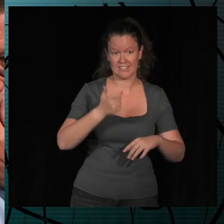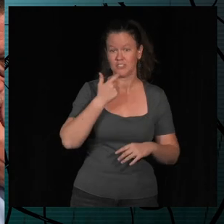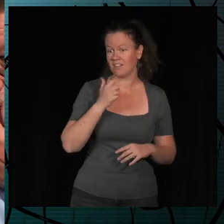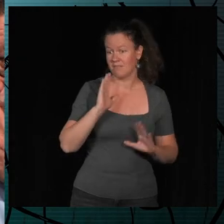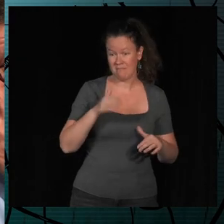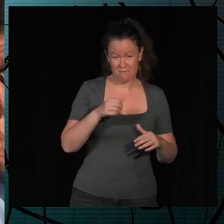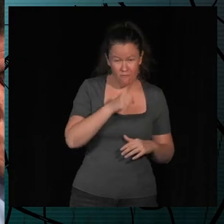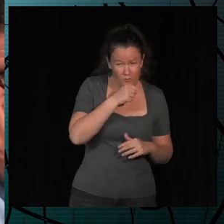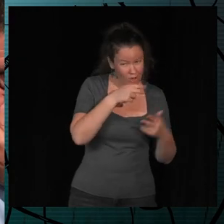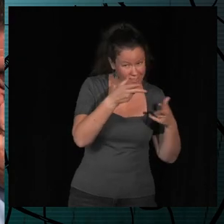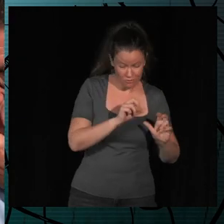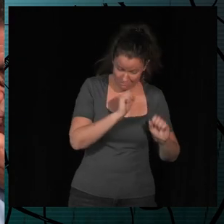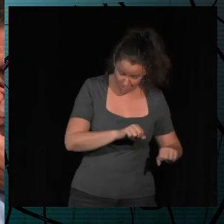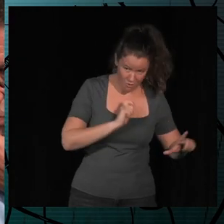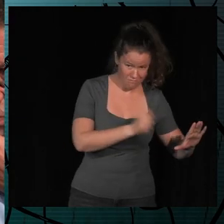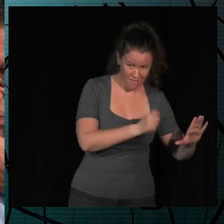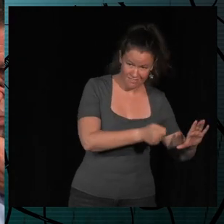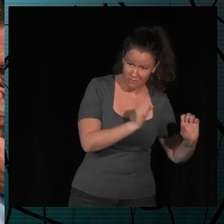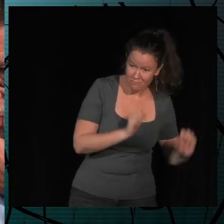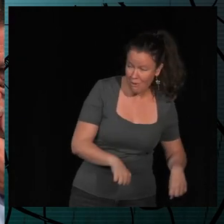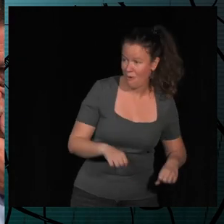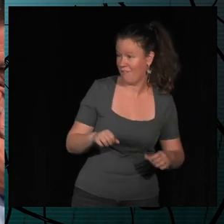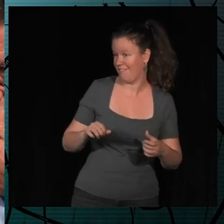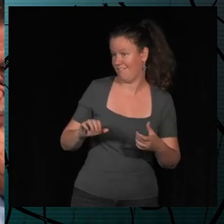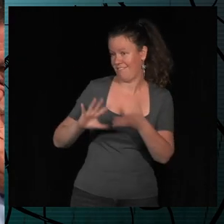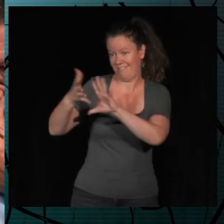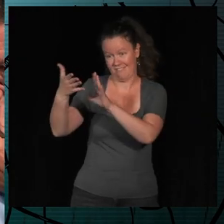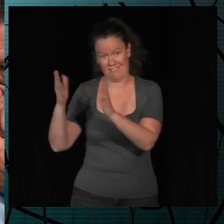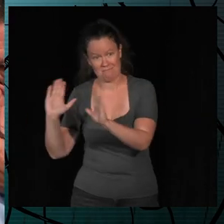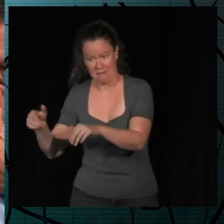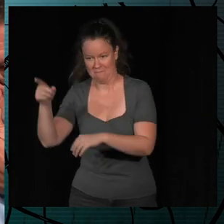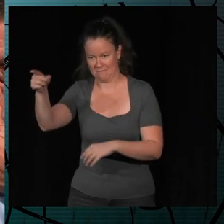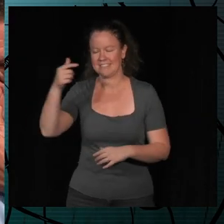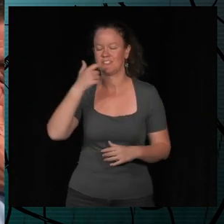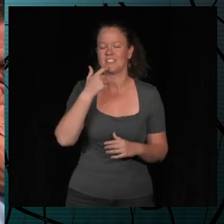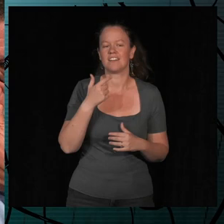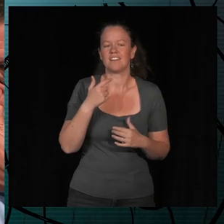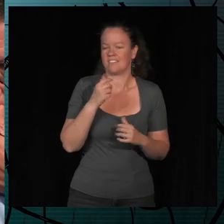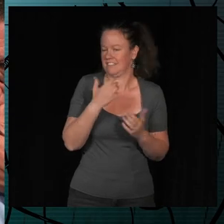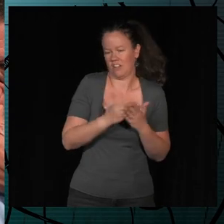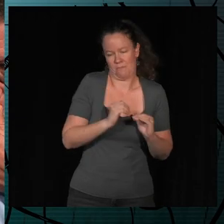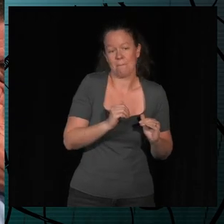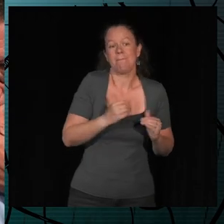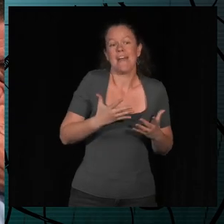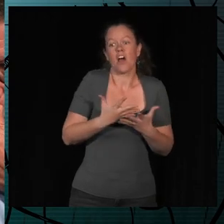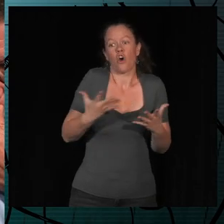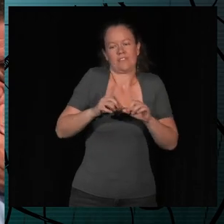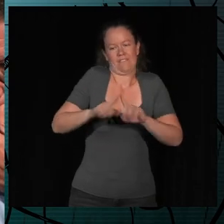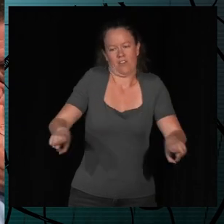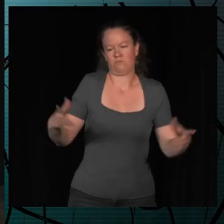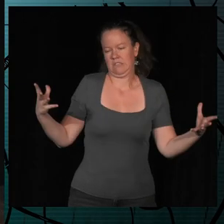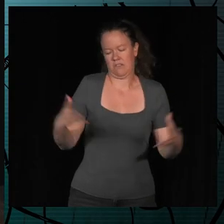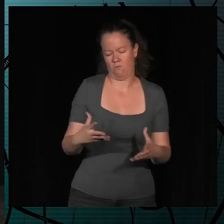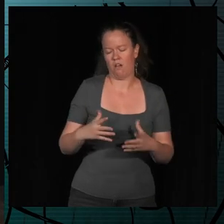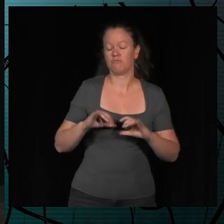a ça je pense que la la grande évolution entre les générations c'est le jeu en réseau qui a explosé maintenant si' un gros jeu un